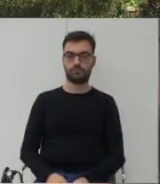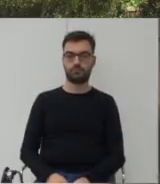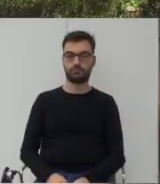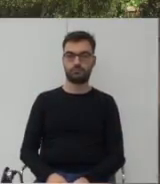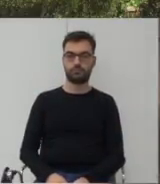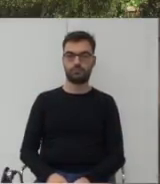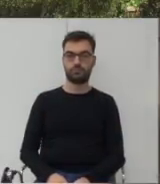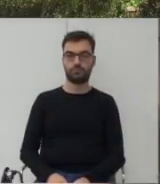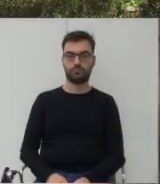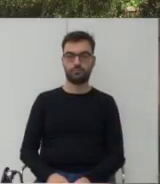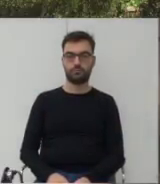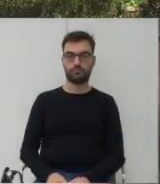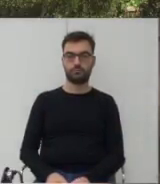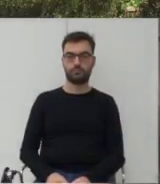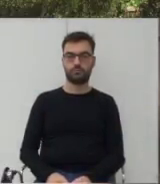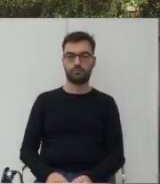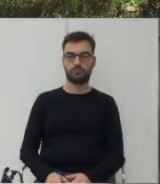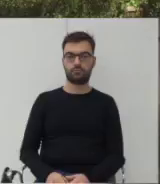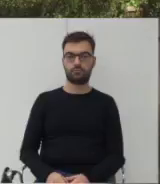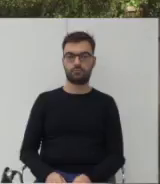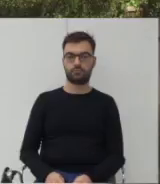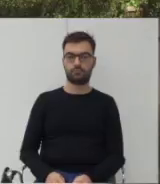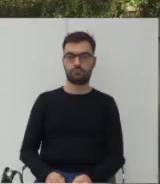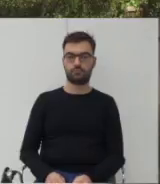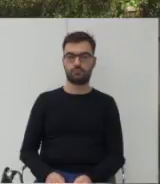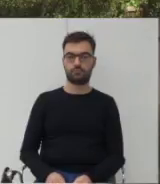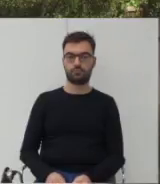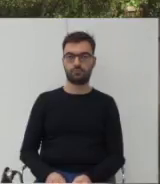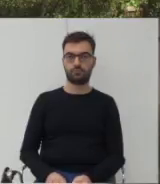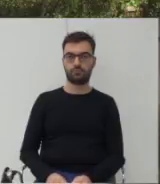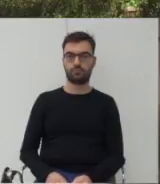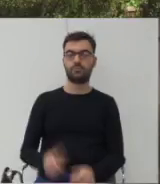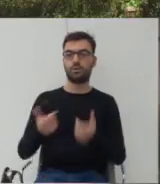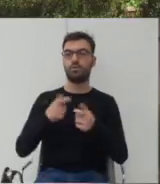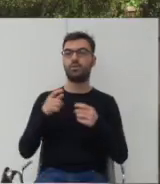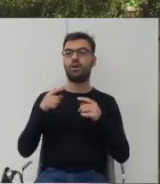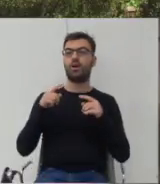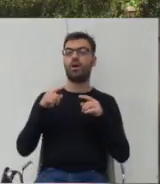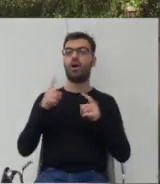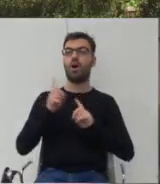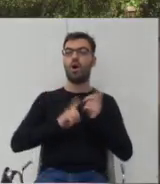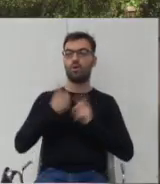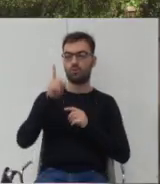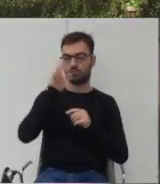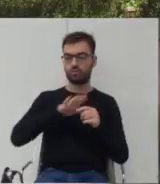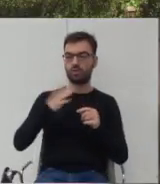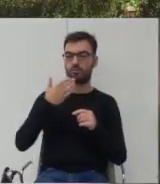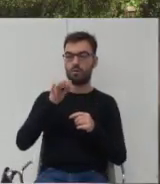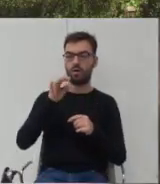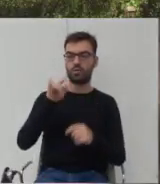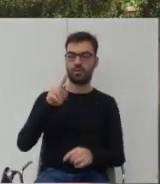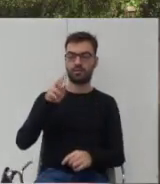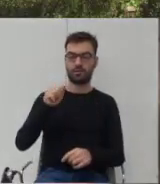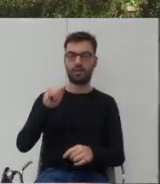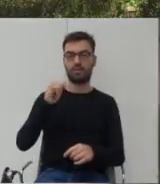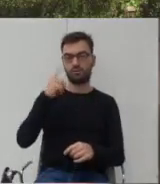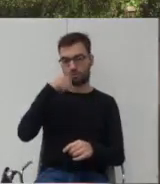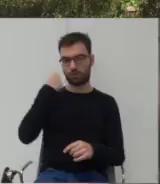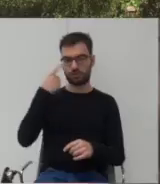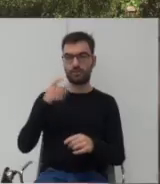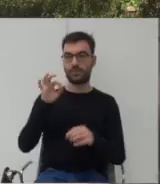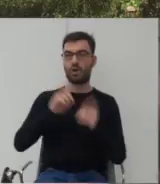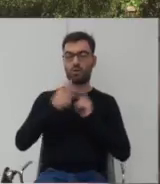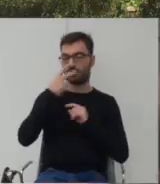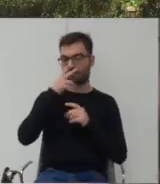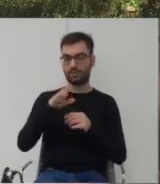ja działam w jednej takiej organizacji i prowadzimy ogród społecznościowy Motyka i Słońce. Tutaj tego ogrodu nie